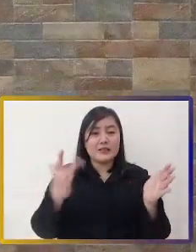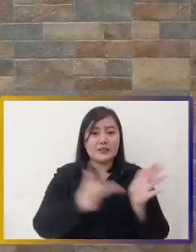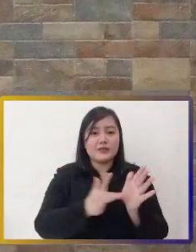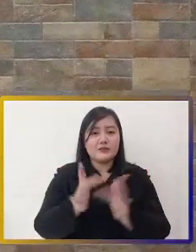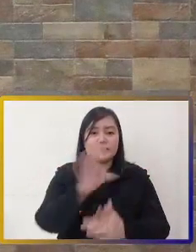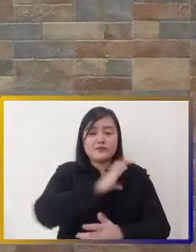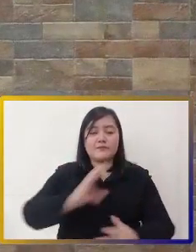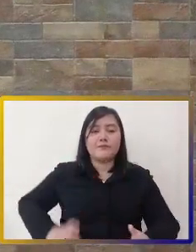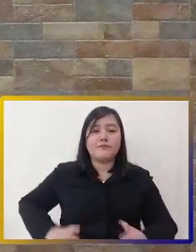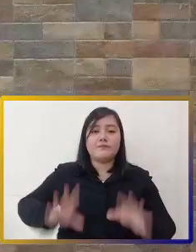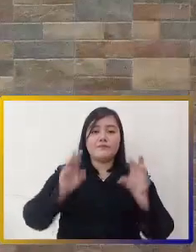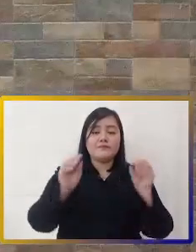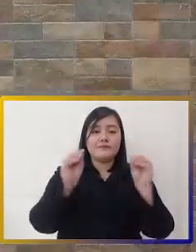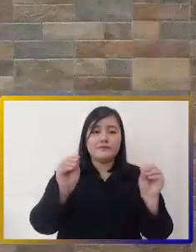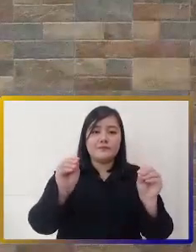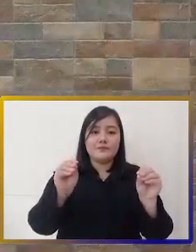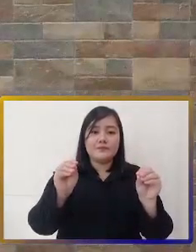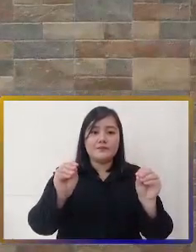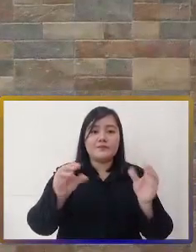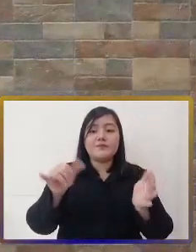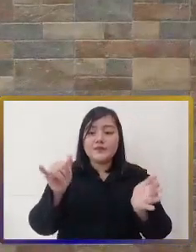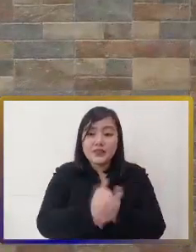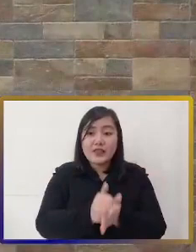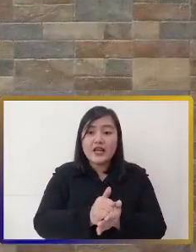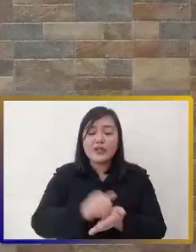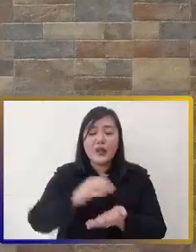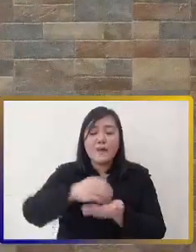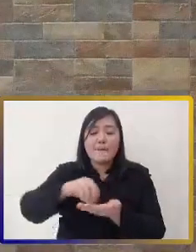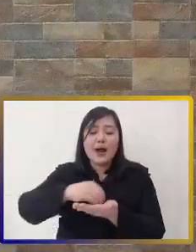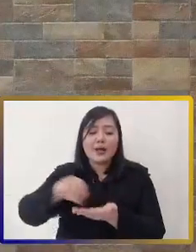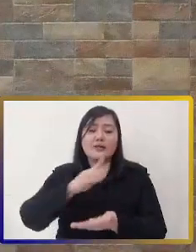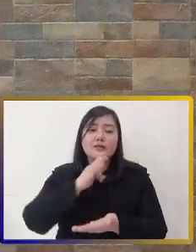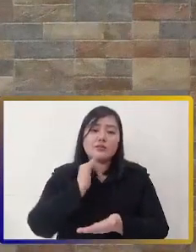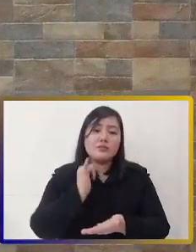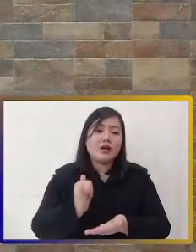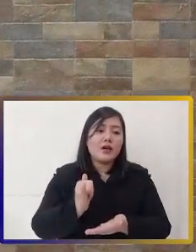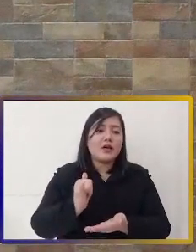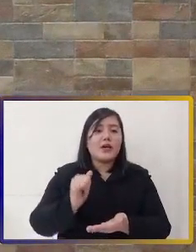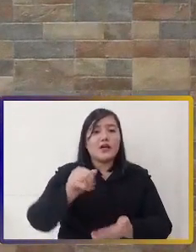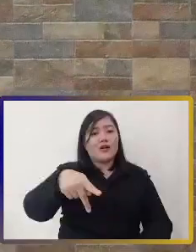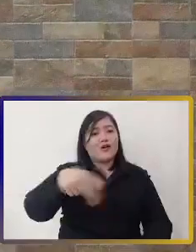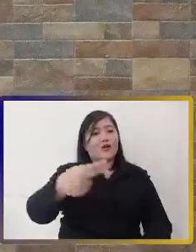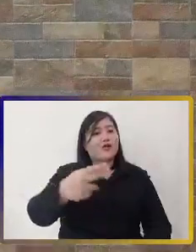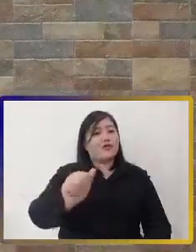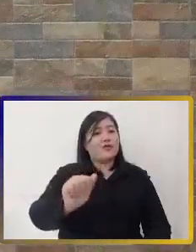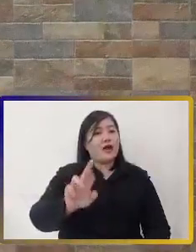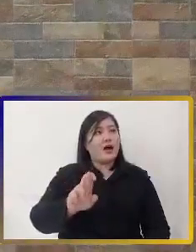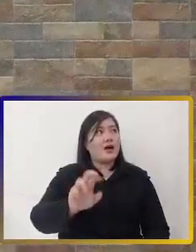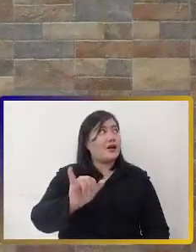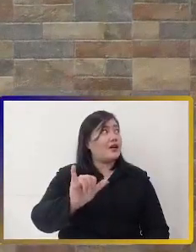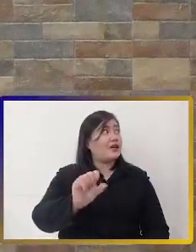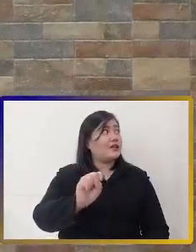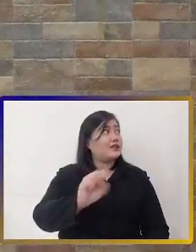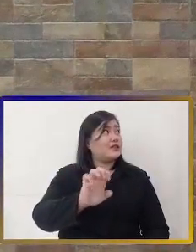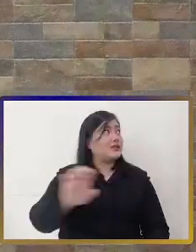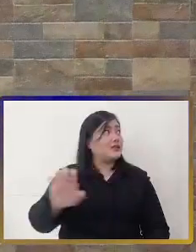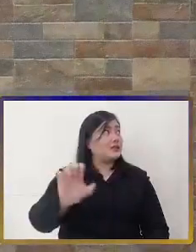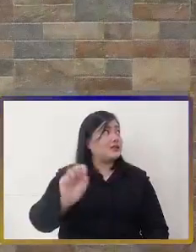Yan ang ipinapractice ng mga Pharisees and ng mga Sadducees. Wala pa pong Catholic Church